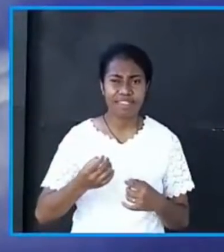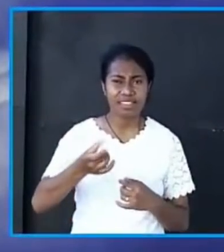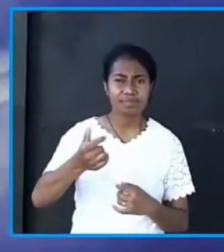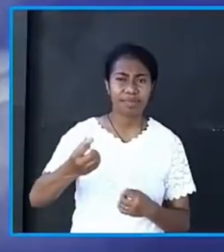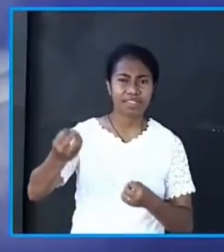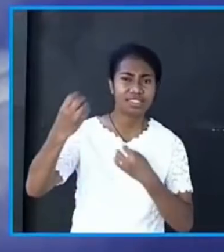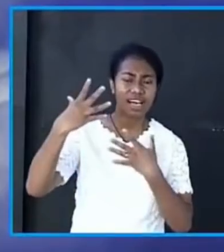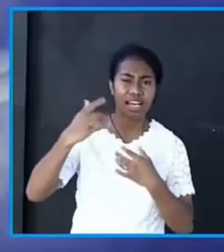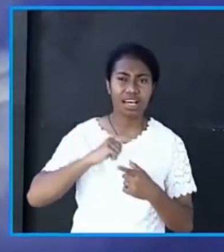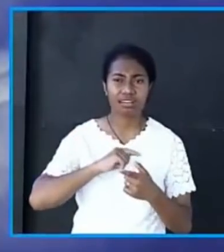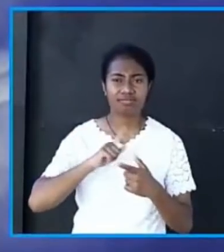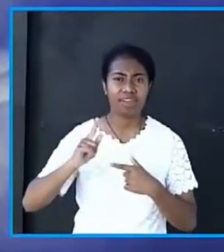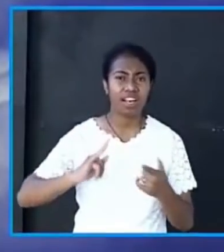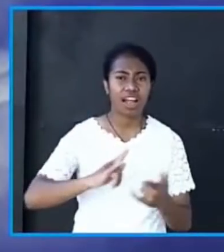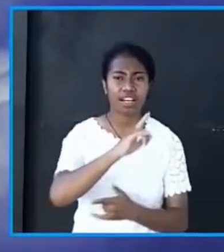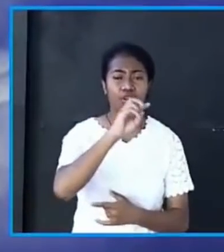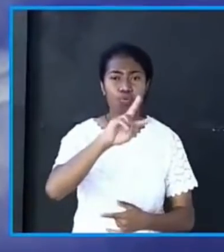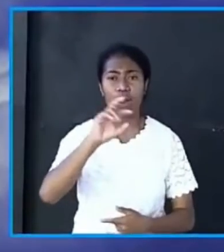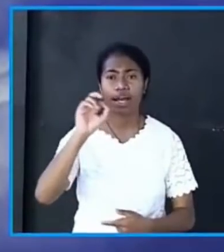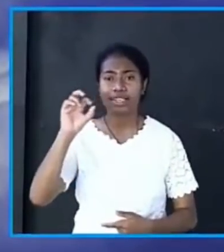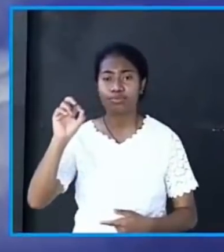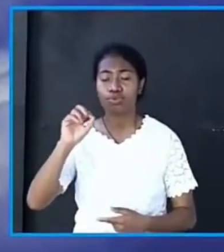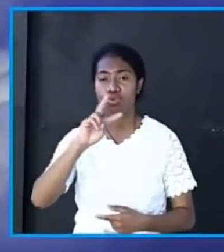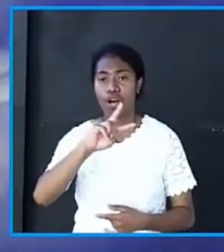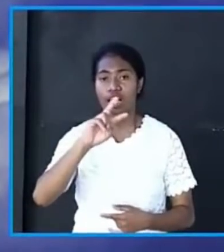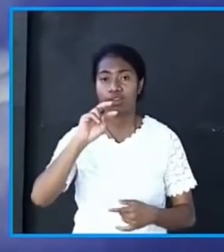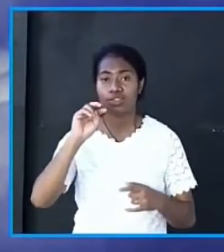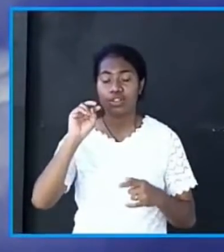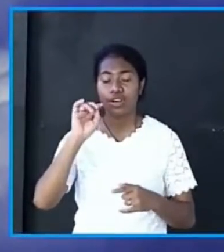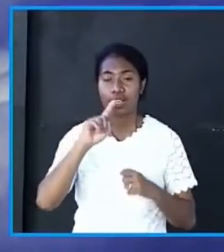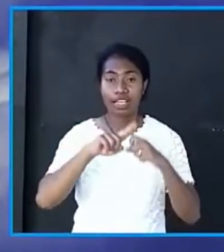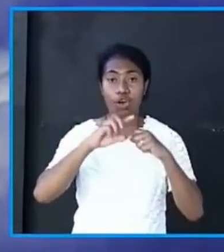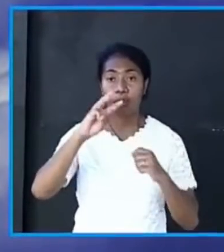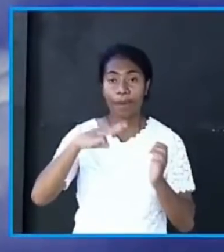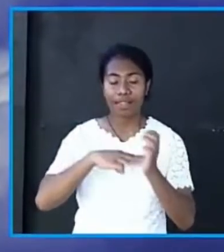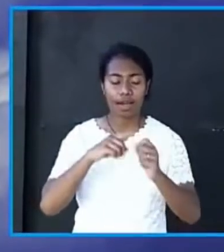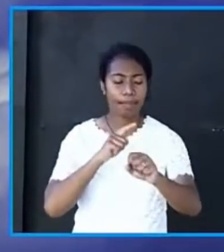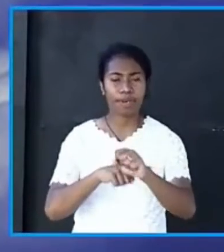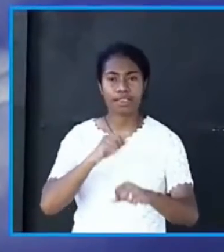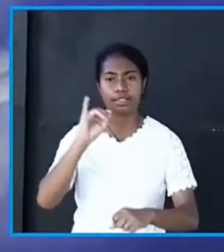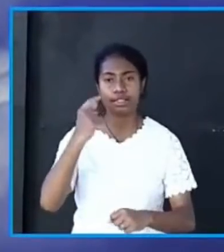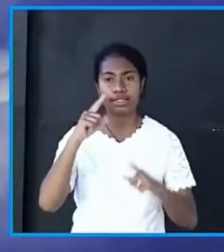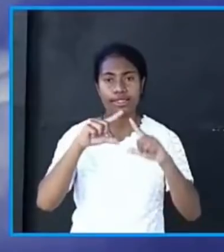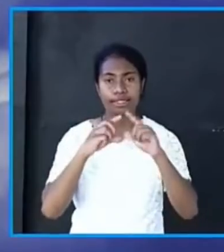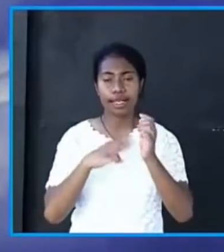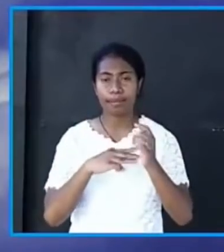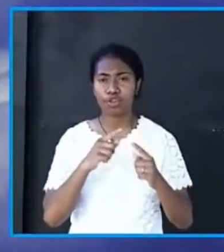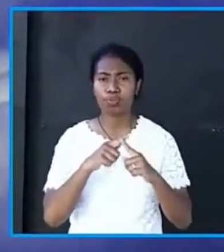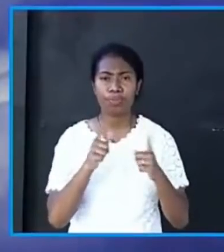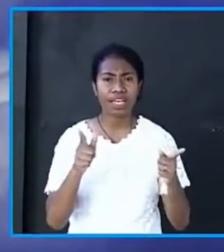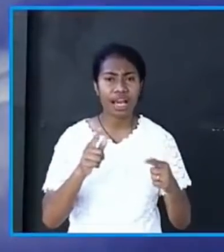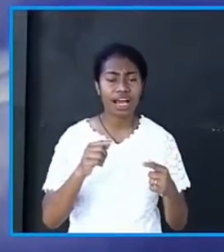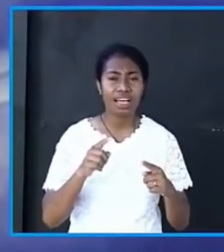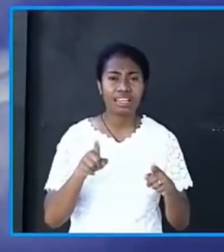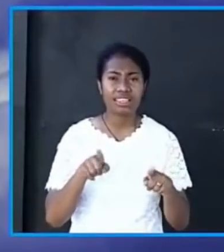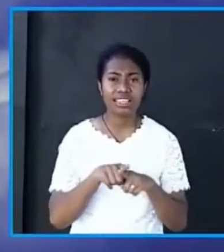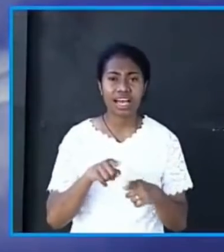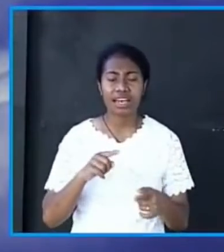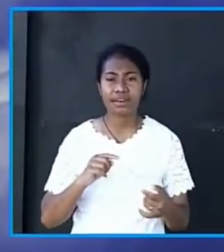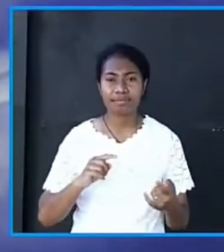larinya 2200 KPJ beda dengan pesawat biasa yang